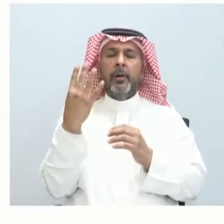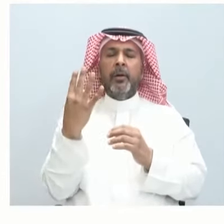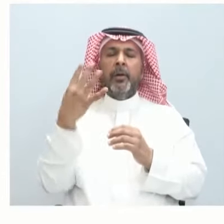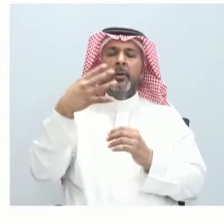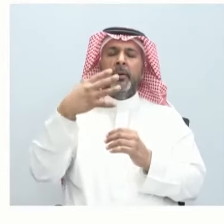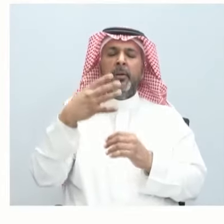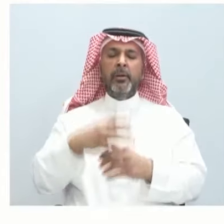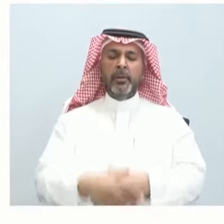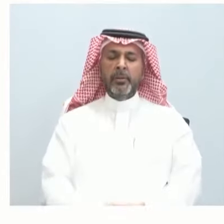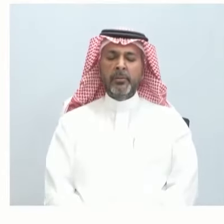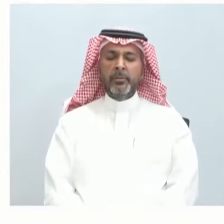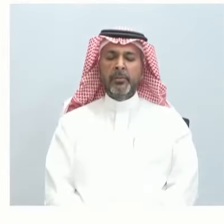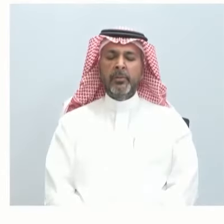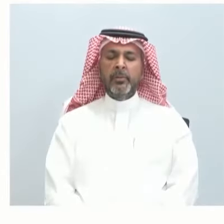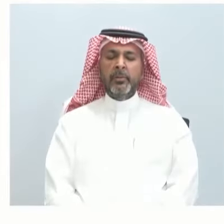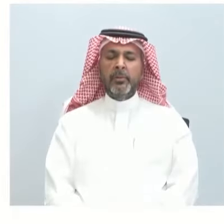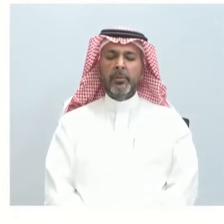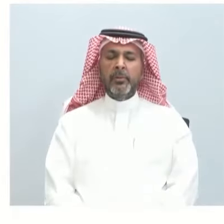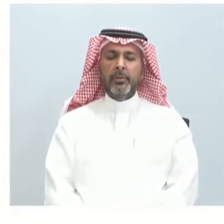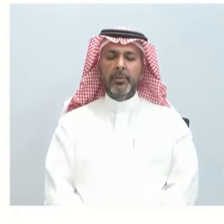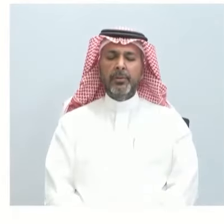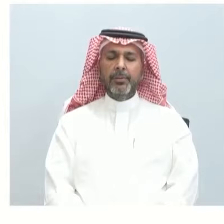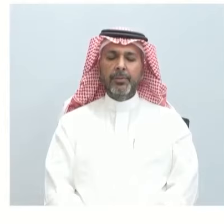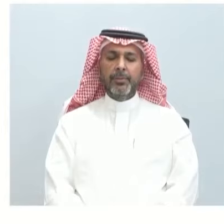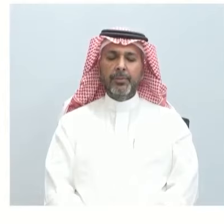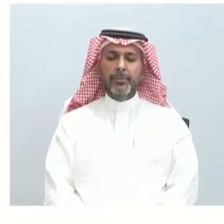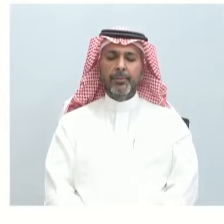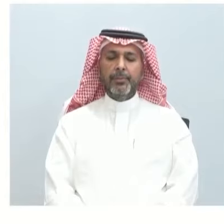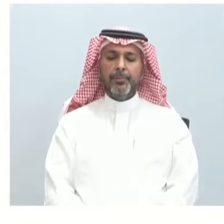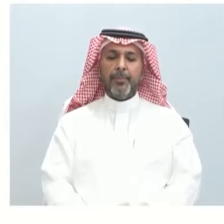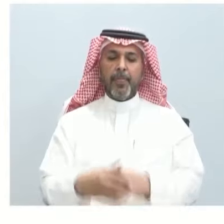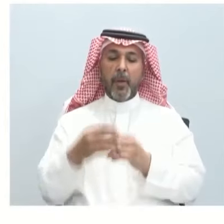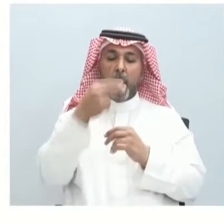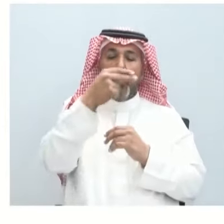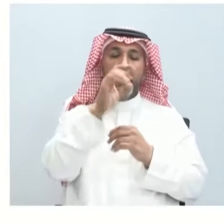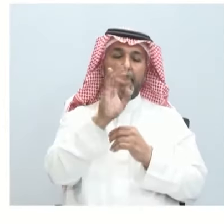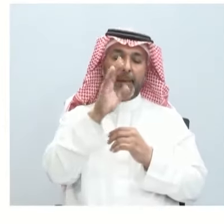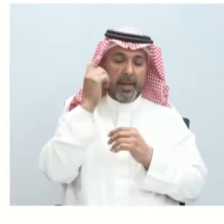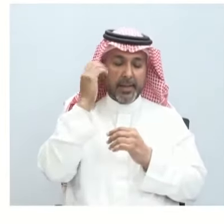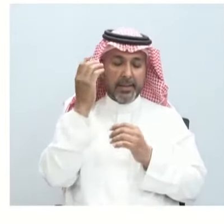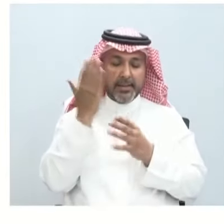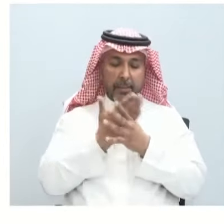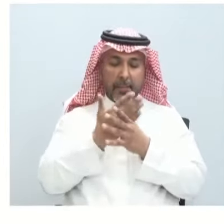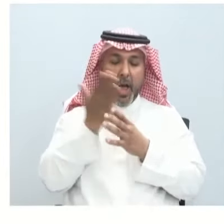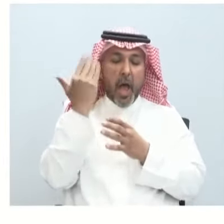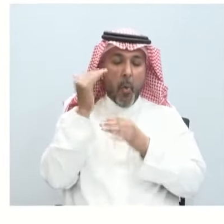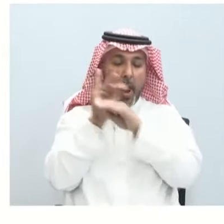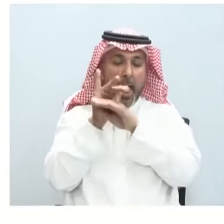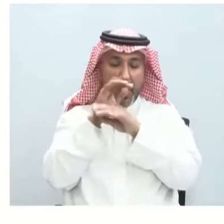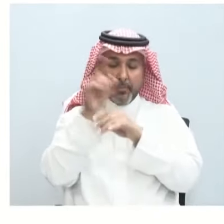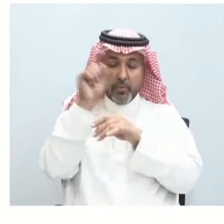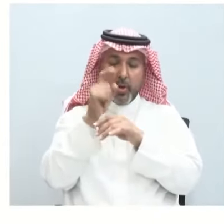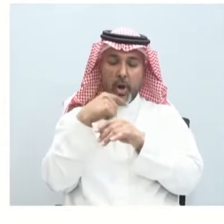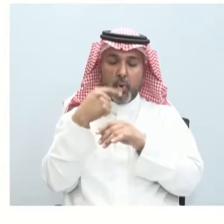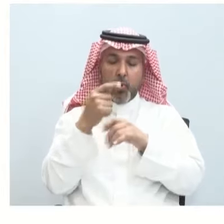عين به ال 44 سم فتتصبح بهذا الشكل مهم تساوي او المساحه تساوي ثلاثه على اثنين مضروبه في